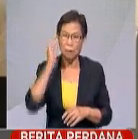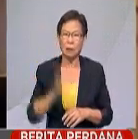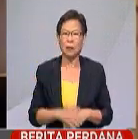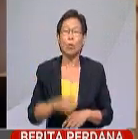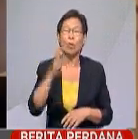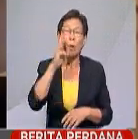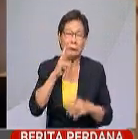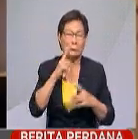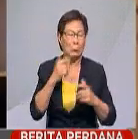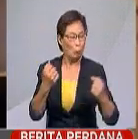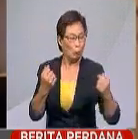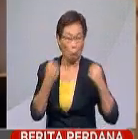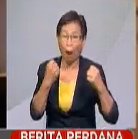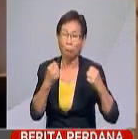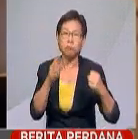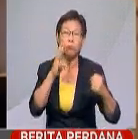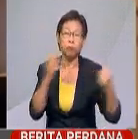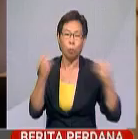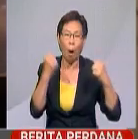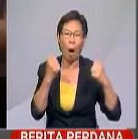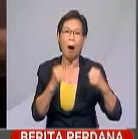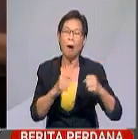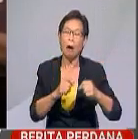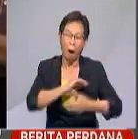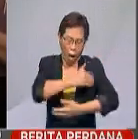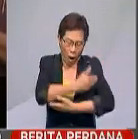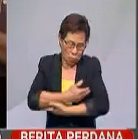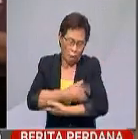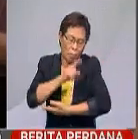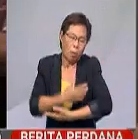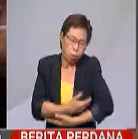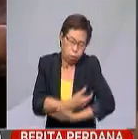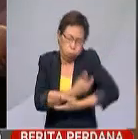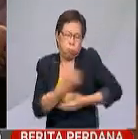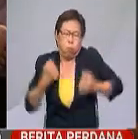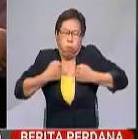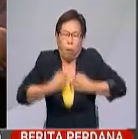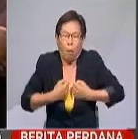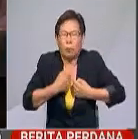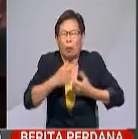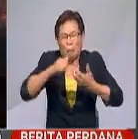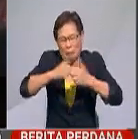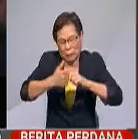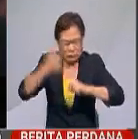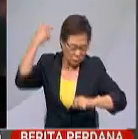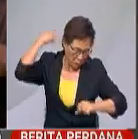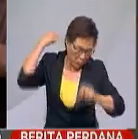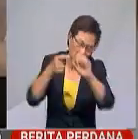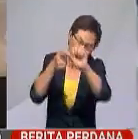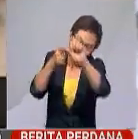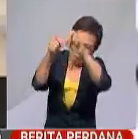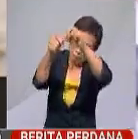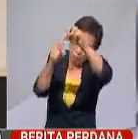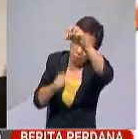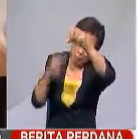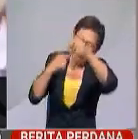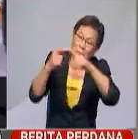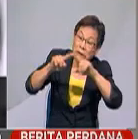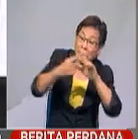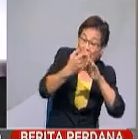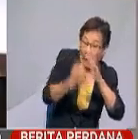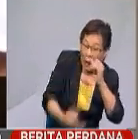Wanita cekal ini mengakui Nur Amni terpaksa didukung kerana mengalami masalah spinal bifida sejak dilahirkan